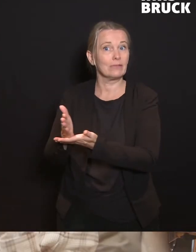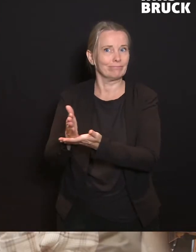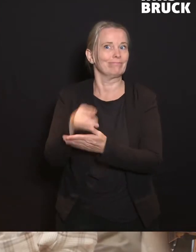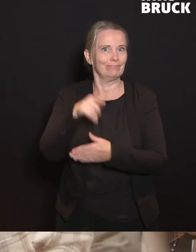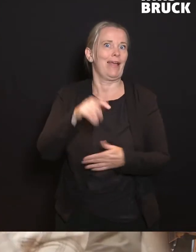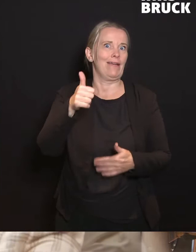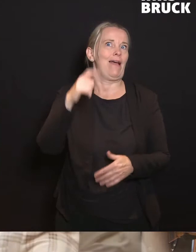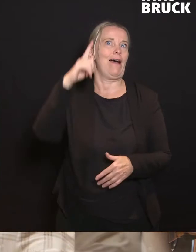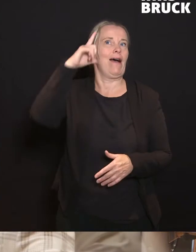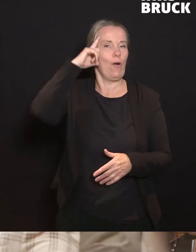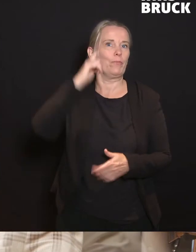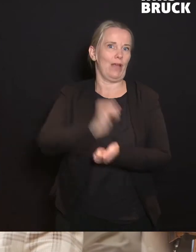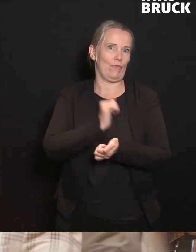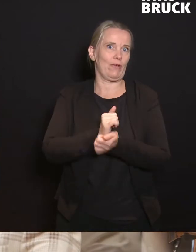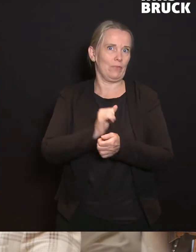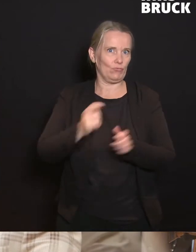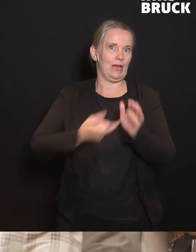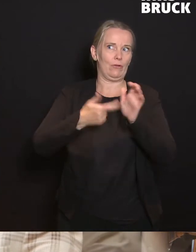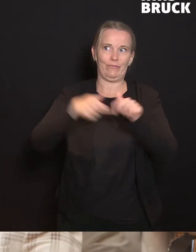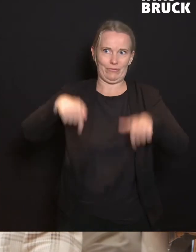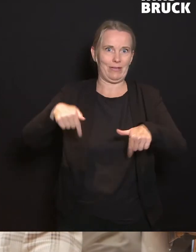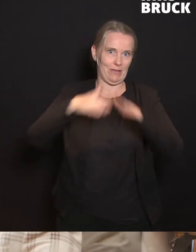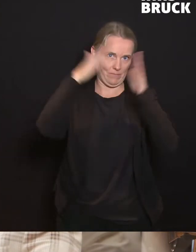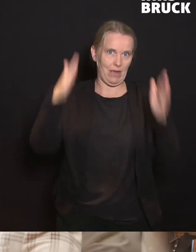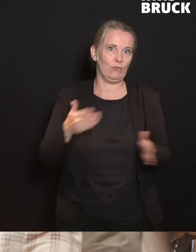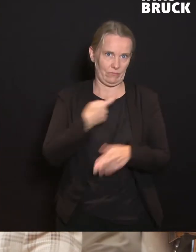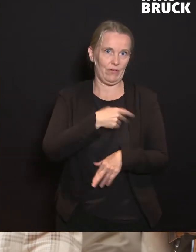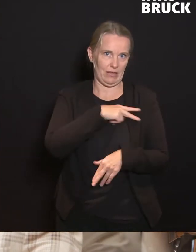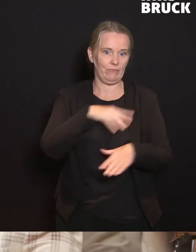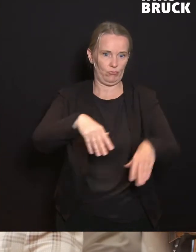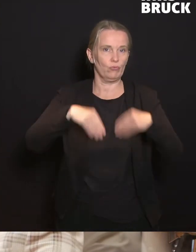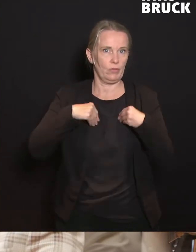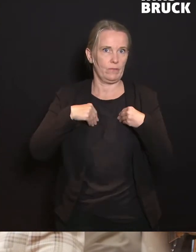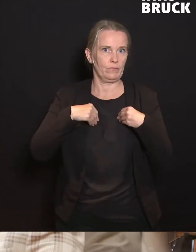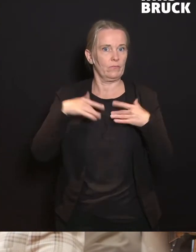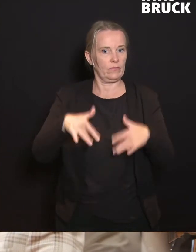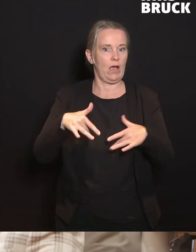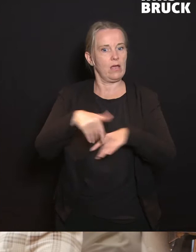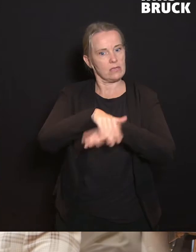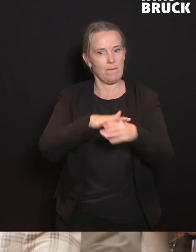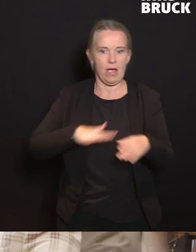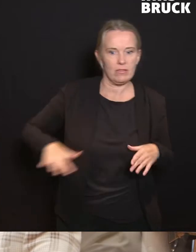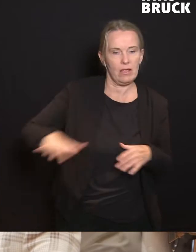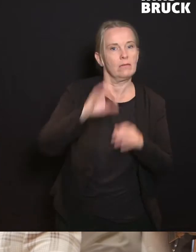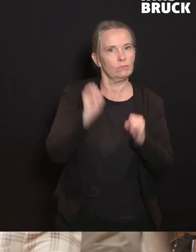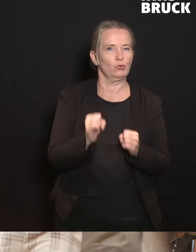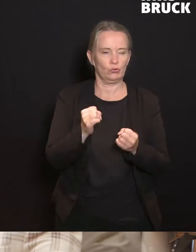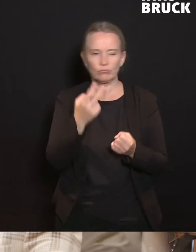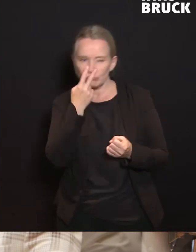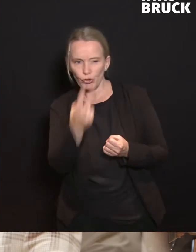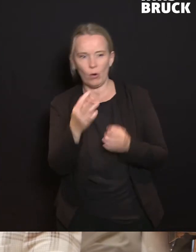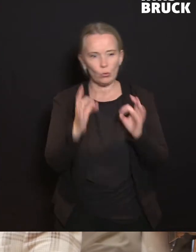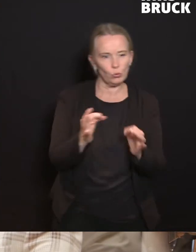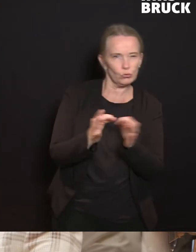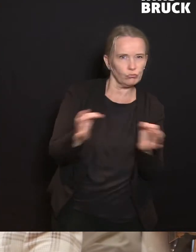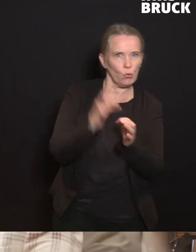Aufgaben und Herausforderungen, denen wir uns hierinnen im Haus zu stellen haben und die kommunalpolitische Herausforderungen schlechthin sein. Das